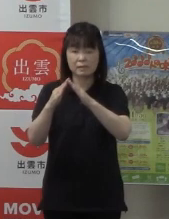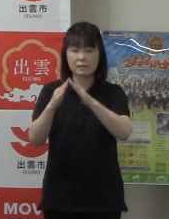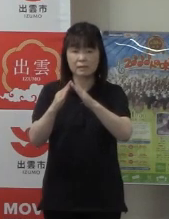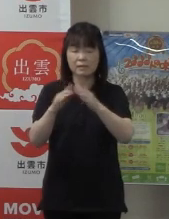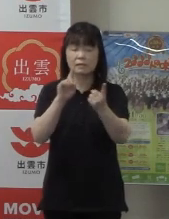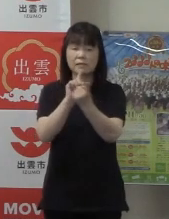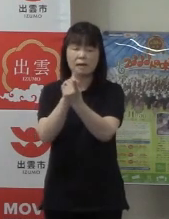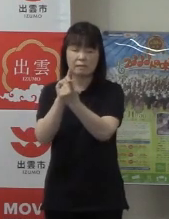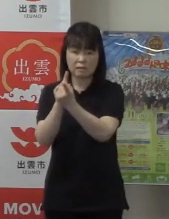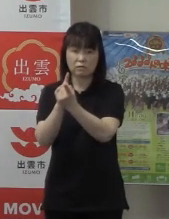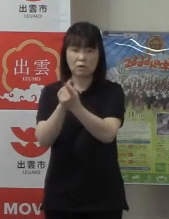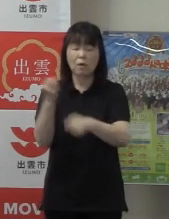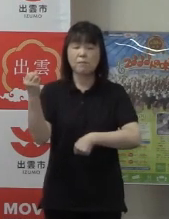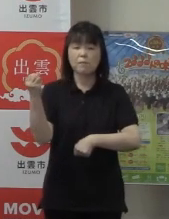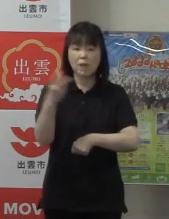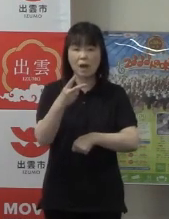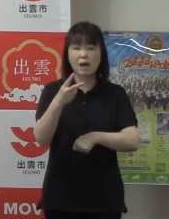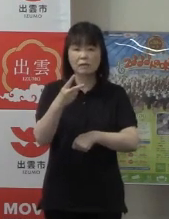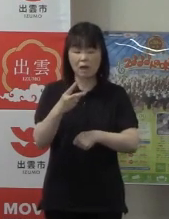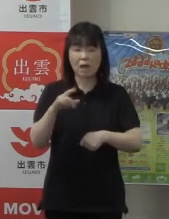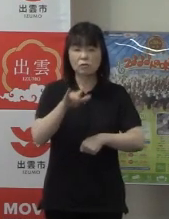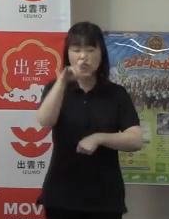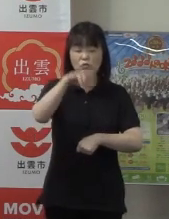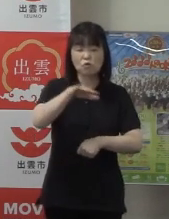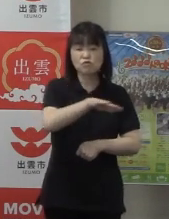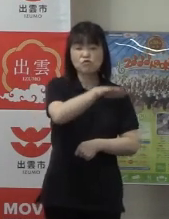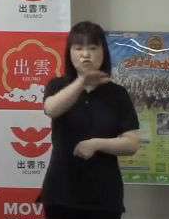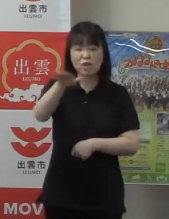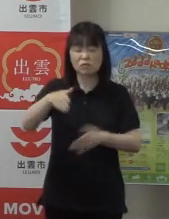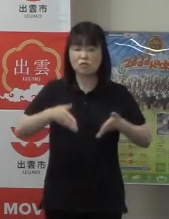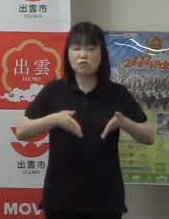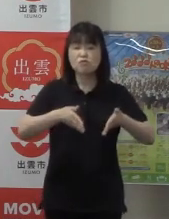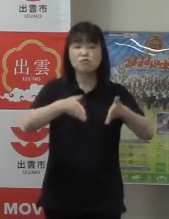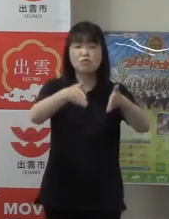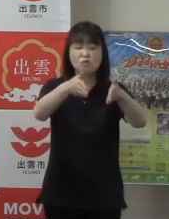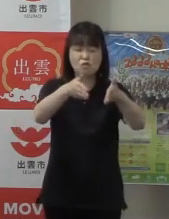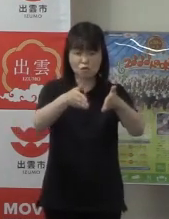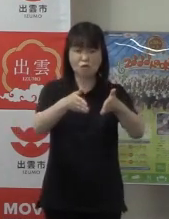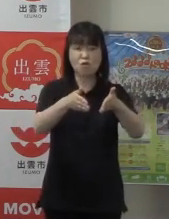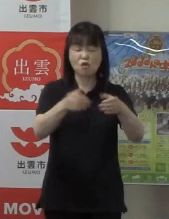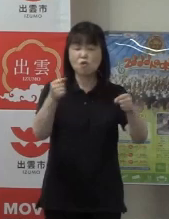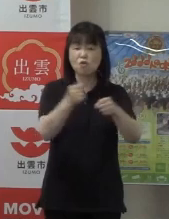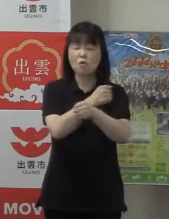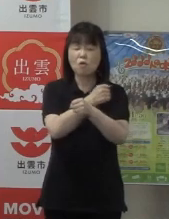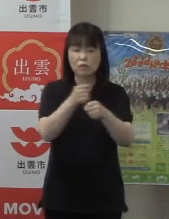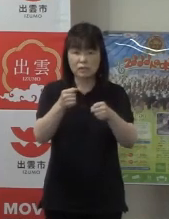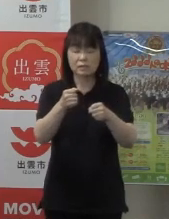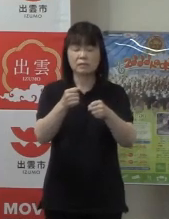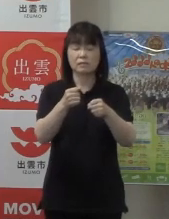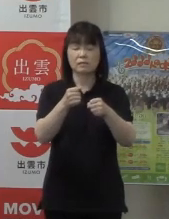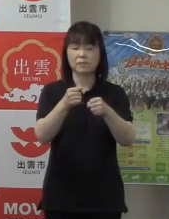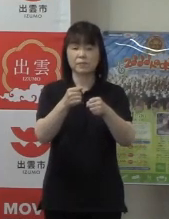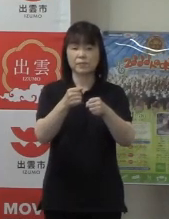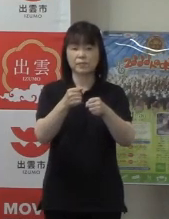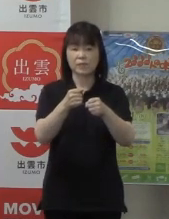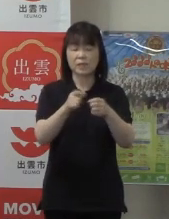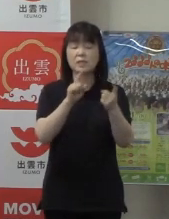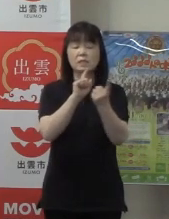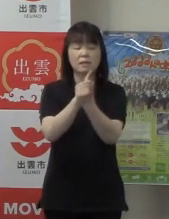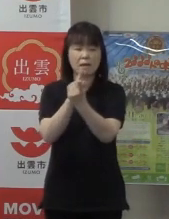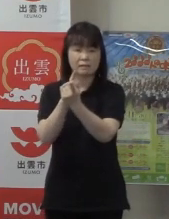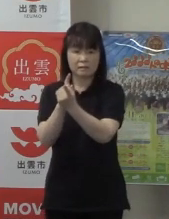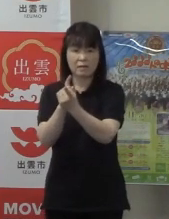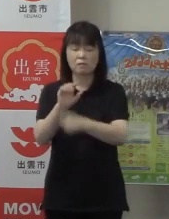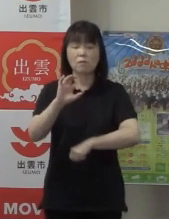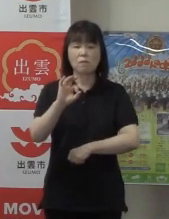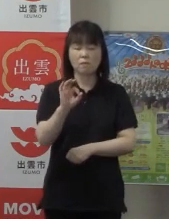また航空周辺の道路改良事業に対するものについてですね、